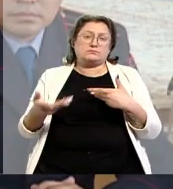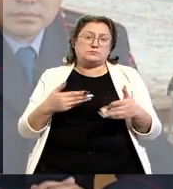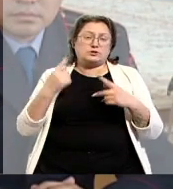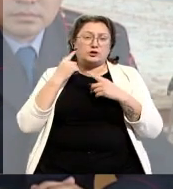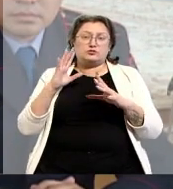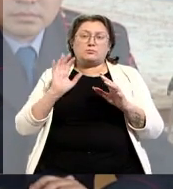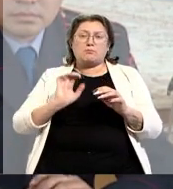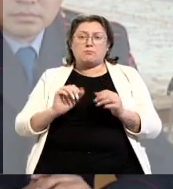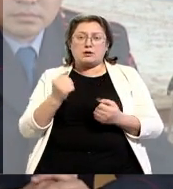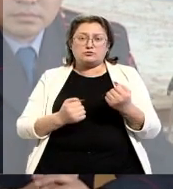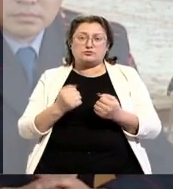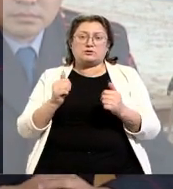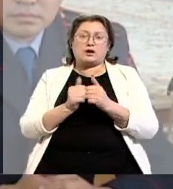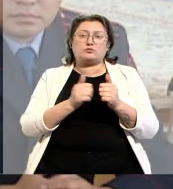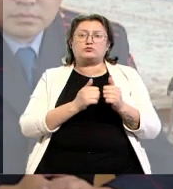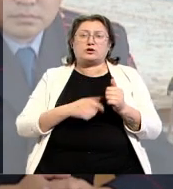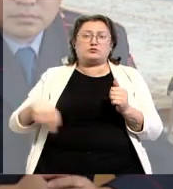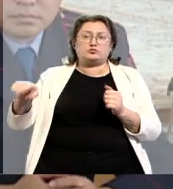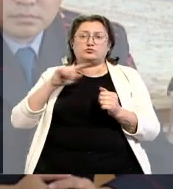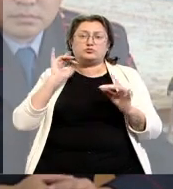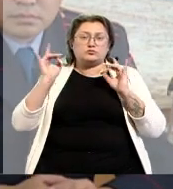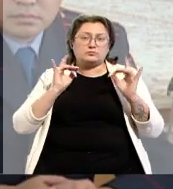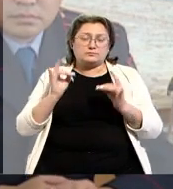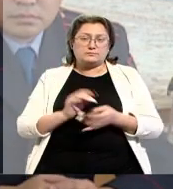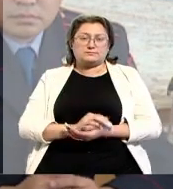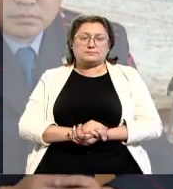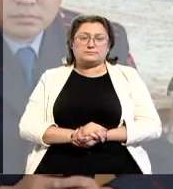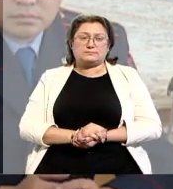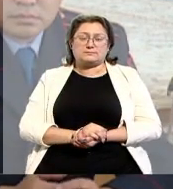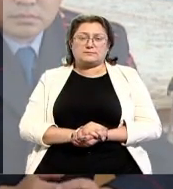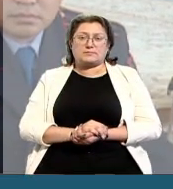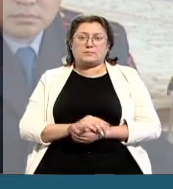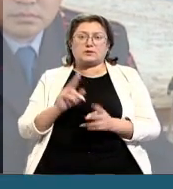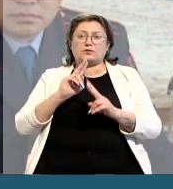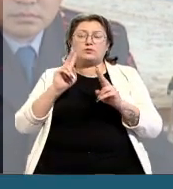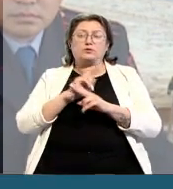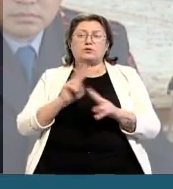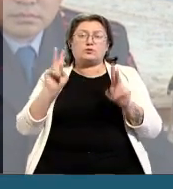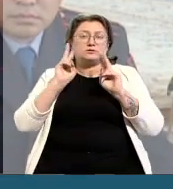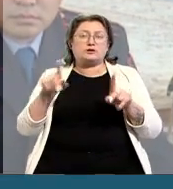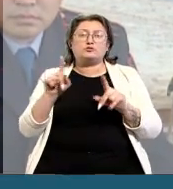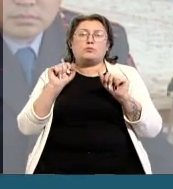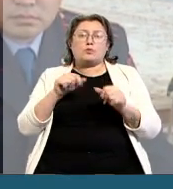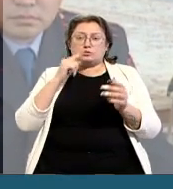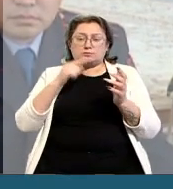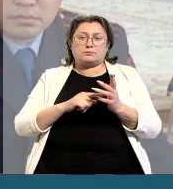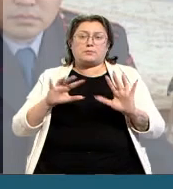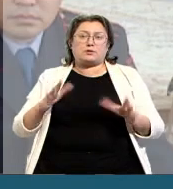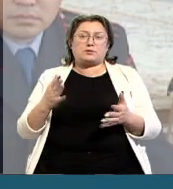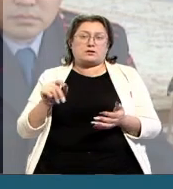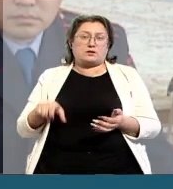ережесін бұзасыздар. Жолда қандай оқыс оқиға болатын ешкім білмейді, сондықтан барынша абайлап жүріңіздер. Бәріңізден сұрарым